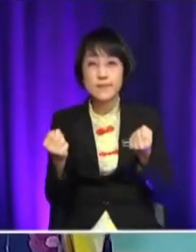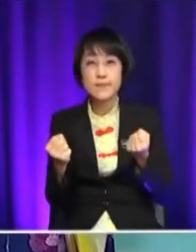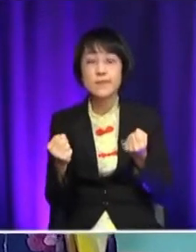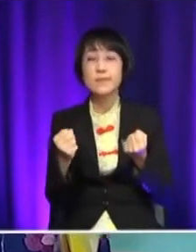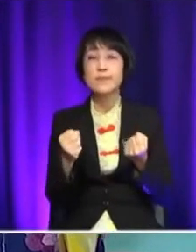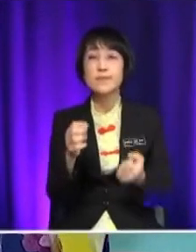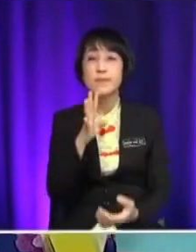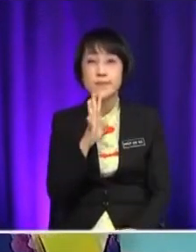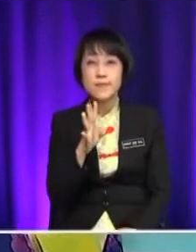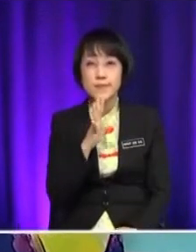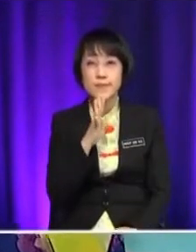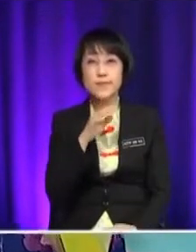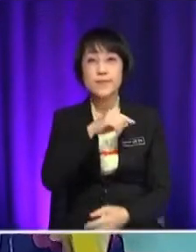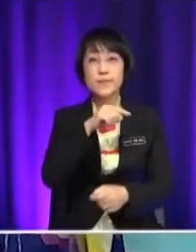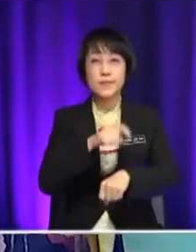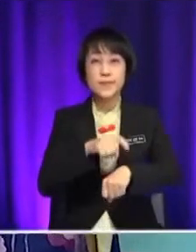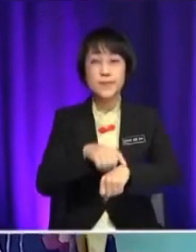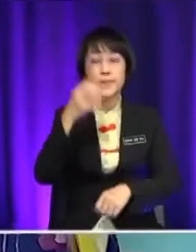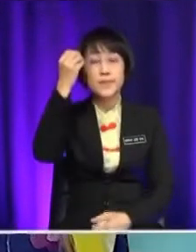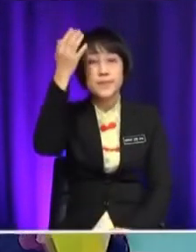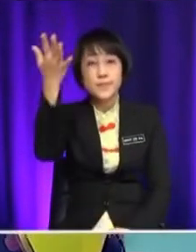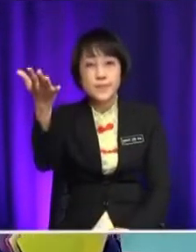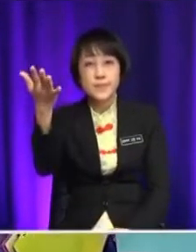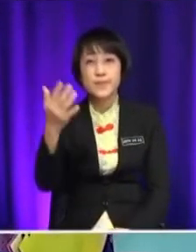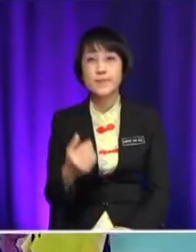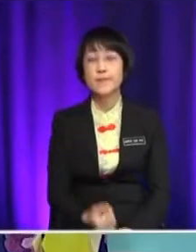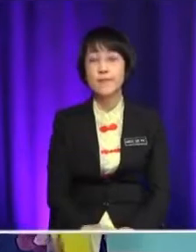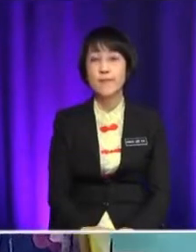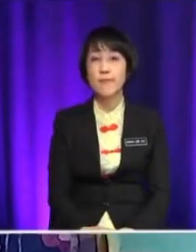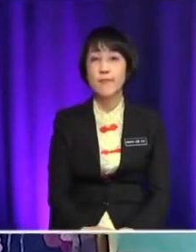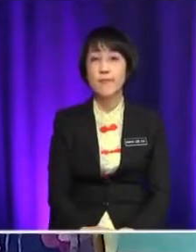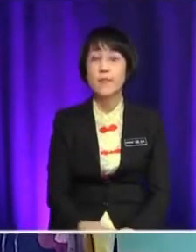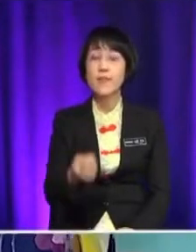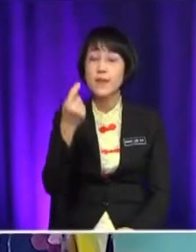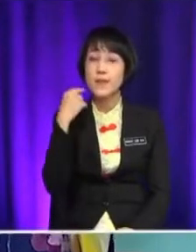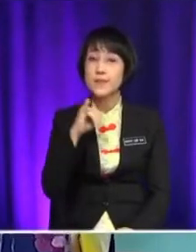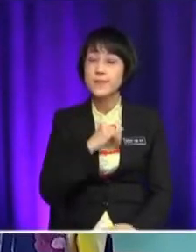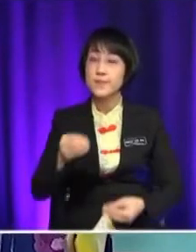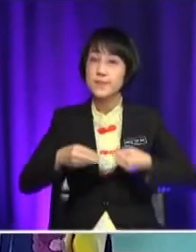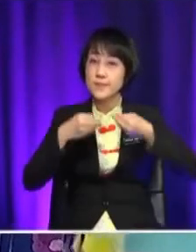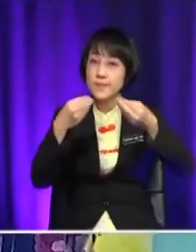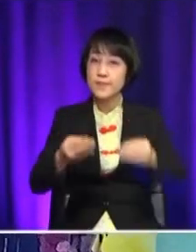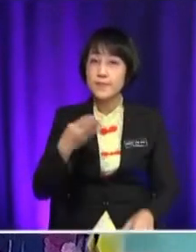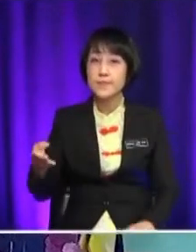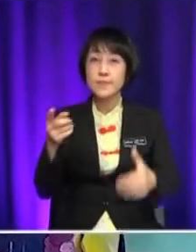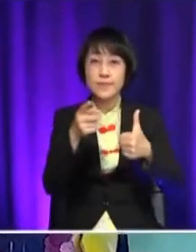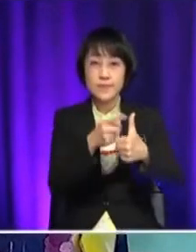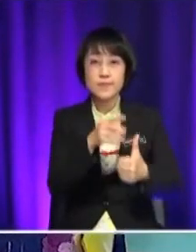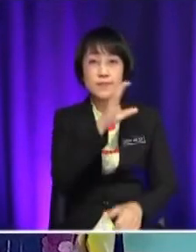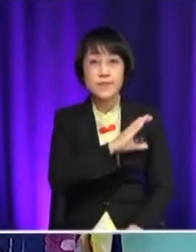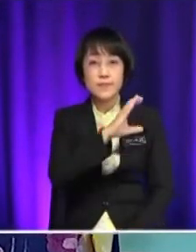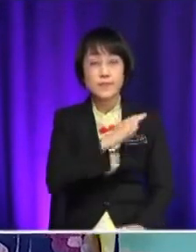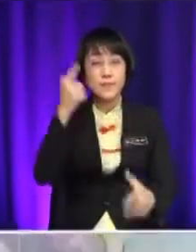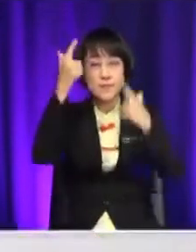ketika menyampaikan maklumat tersebut. Jika tadi saya dah bahagikan, bahan satu kita guna ciri-ciri pelancong hijau